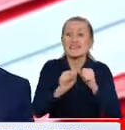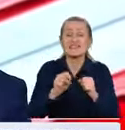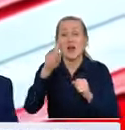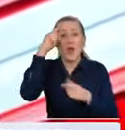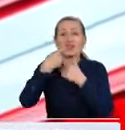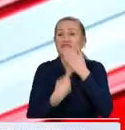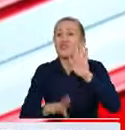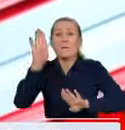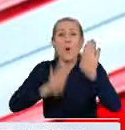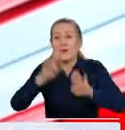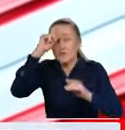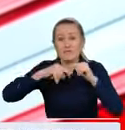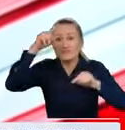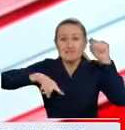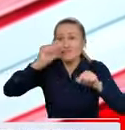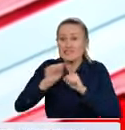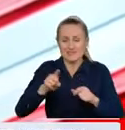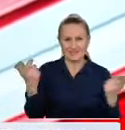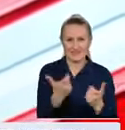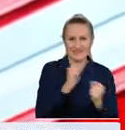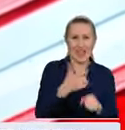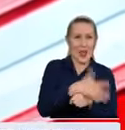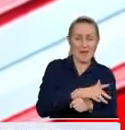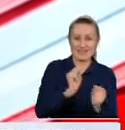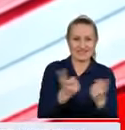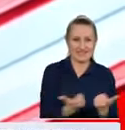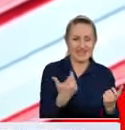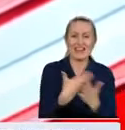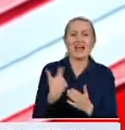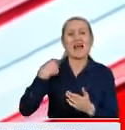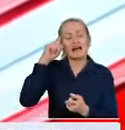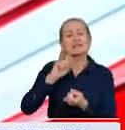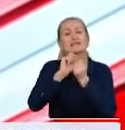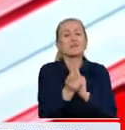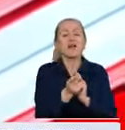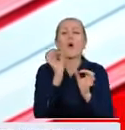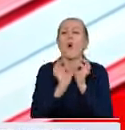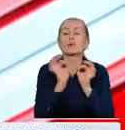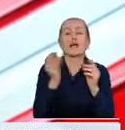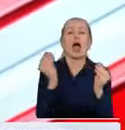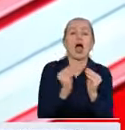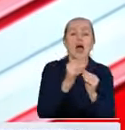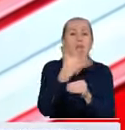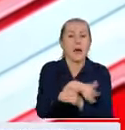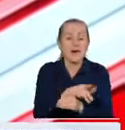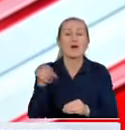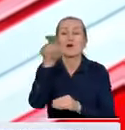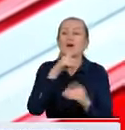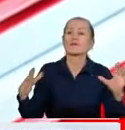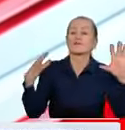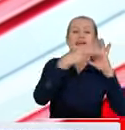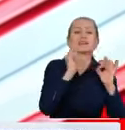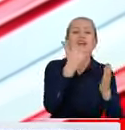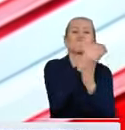nasze emerytury są zagrożone. Dlatego ja zaproponowałem zmianę systemu naliczania emerytur i powiązanie jej z naszym dobrobytem, z